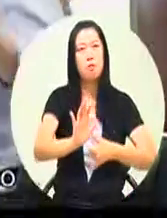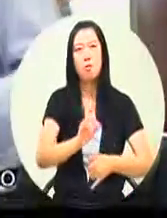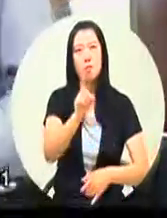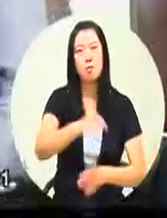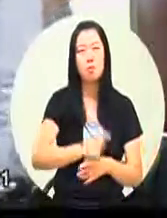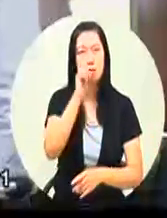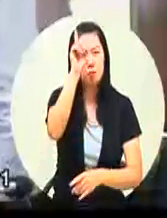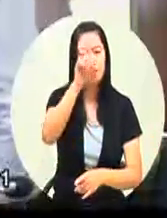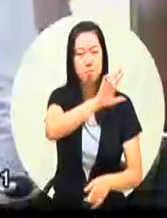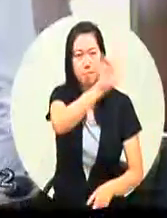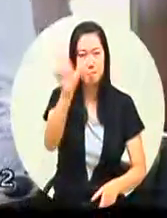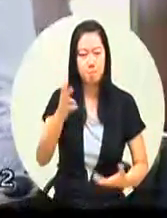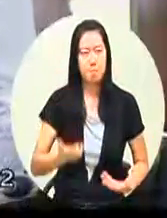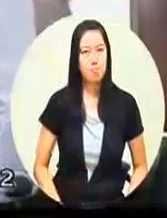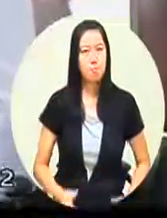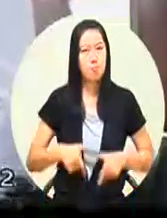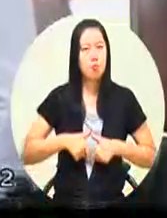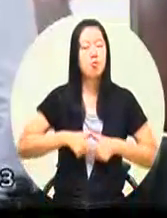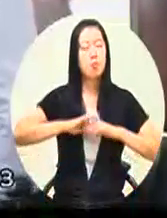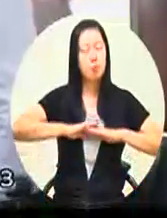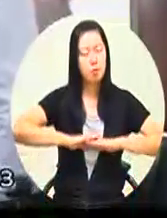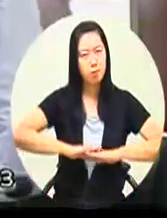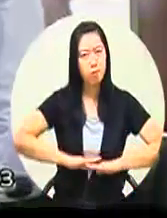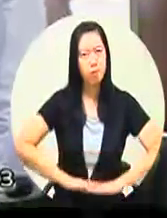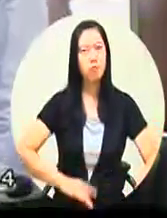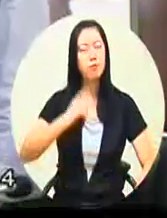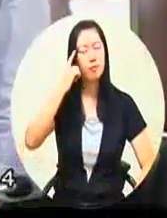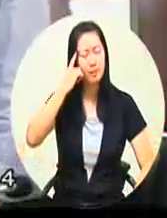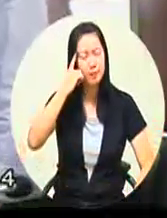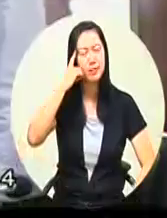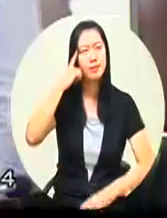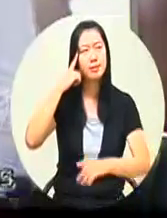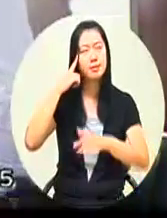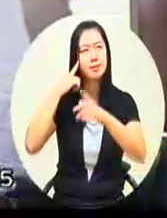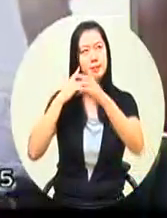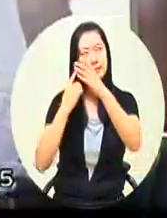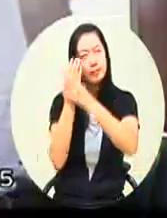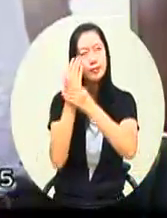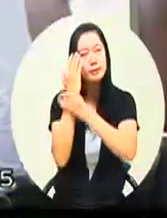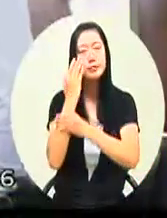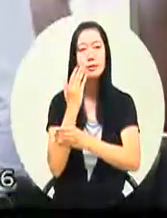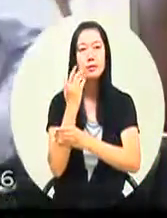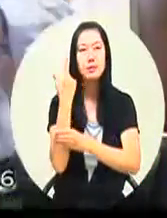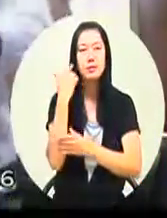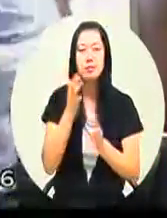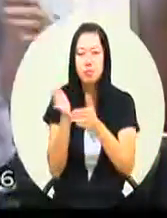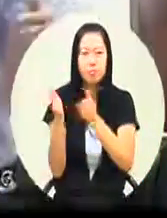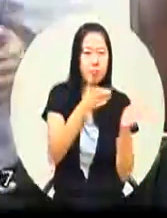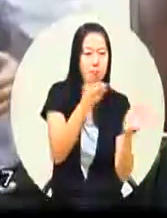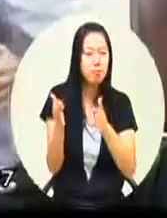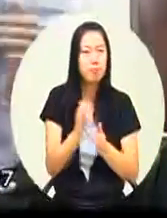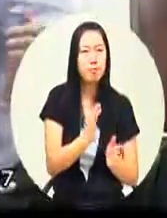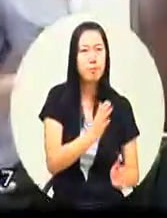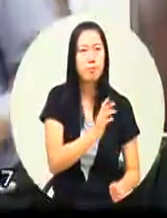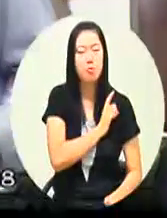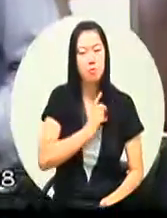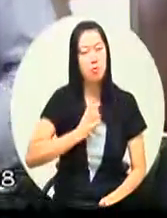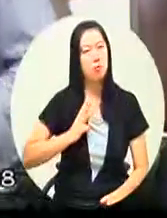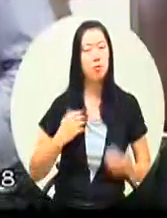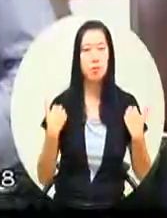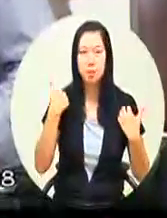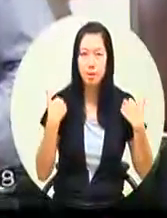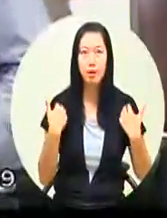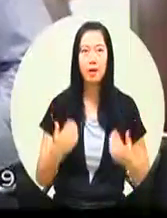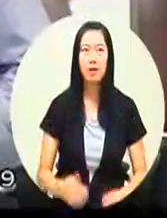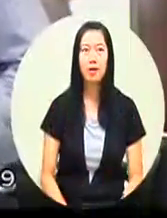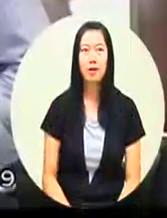休息一下，静一下，靠到什么政策吧？啊，我大刚的应付东应付西了，啊，还要不要办这些活动？ 每